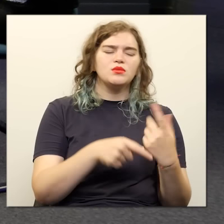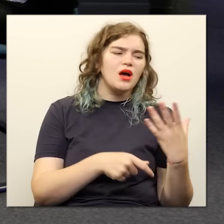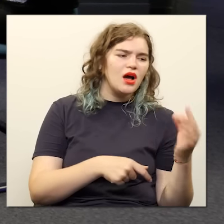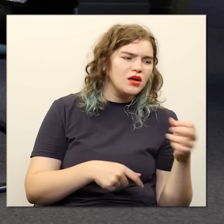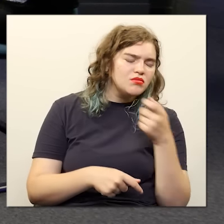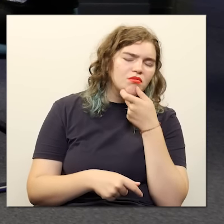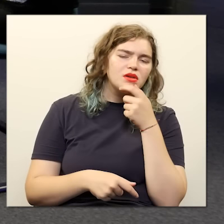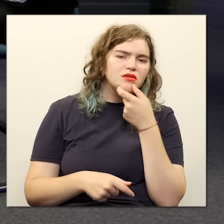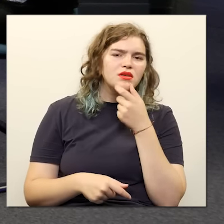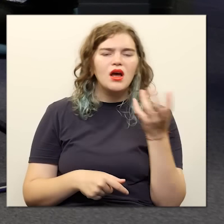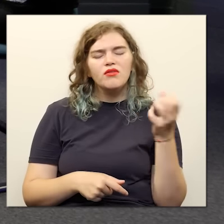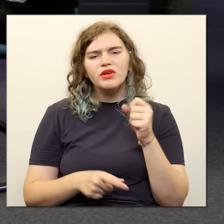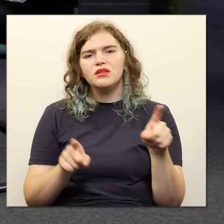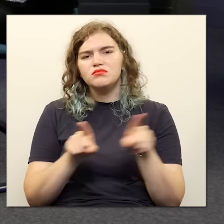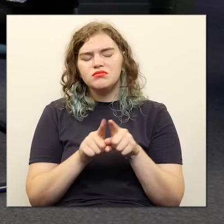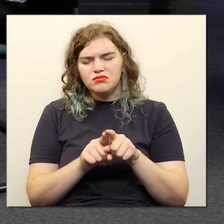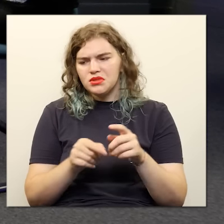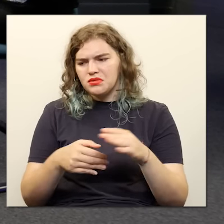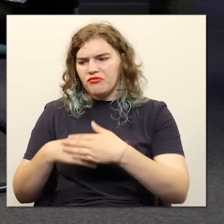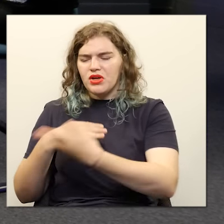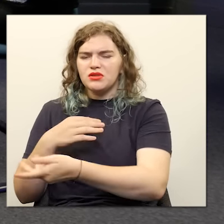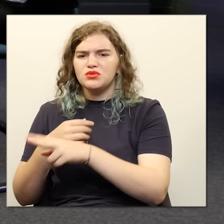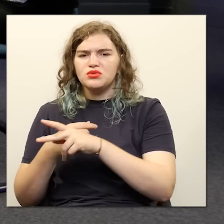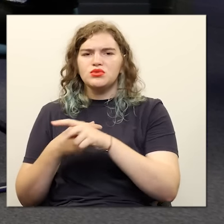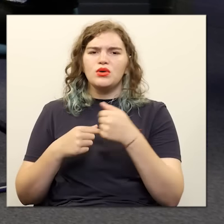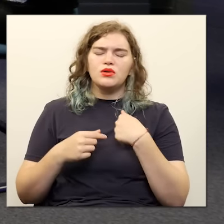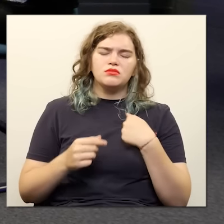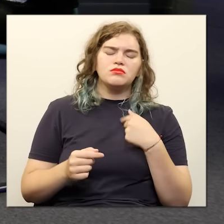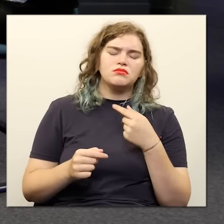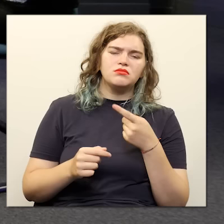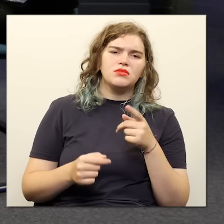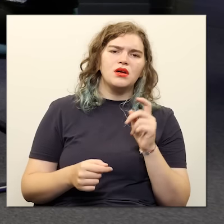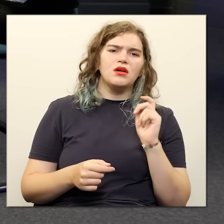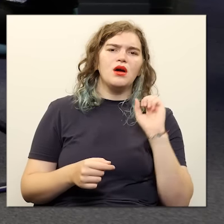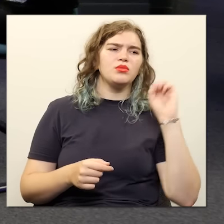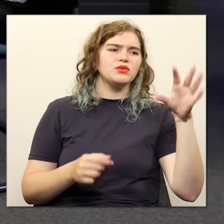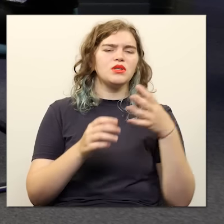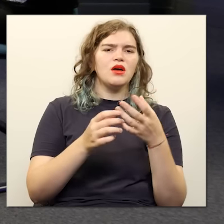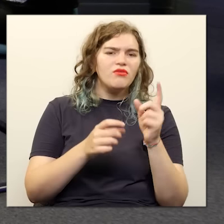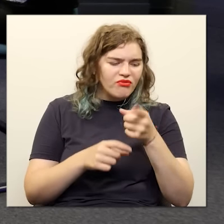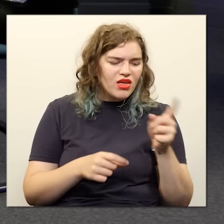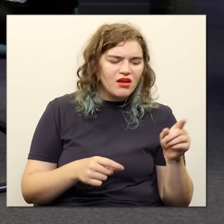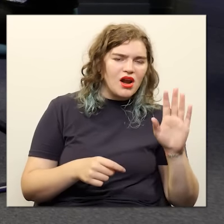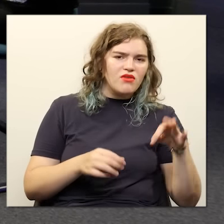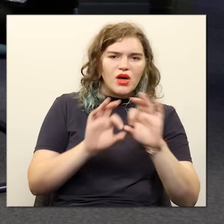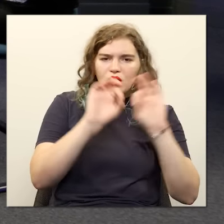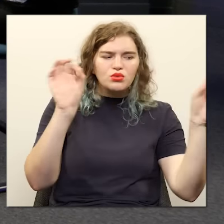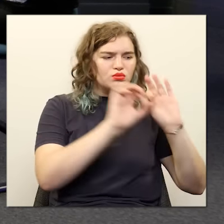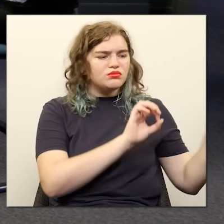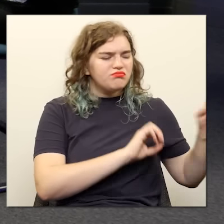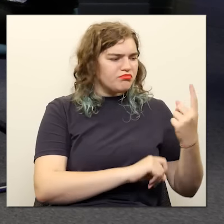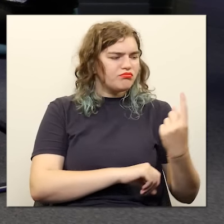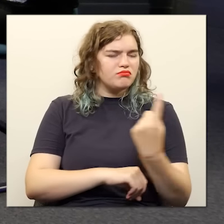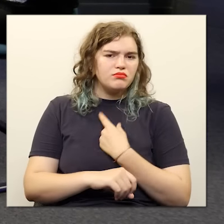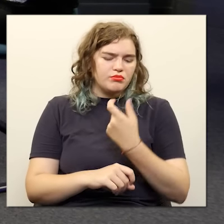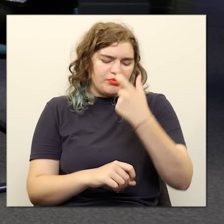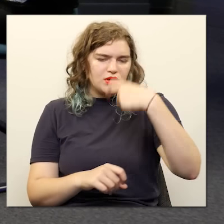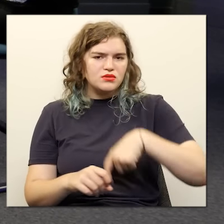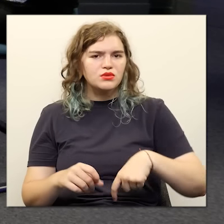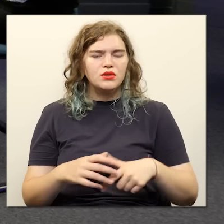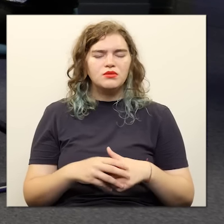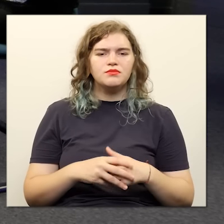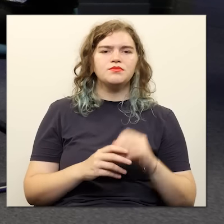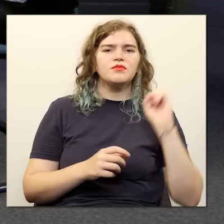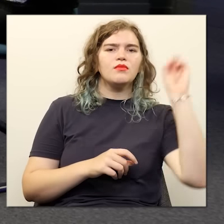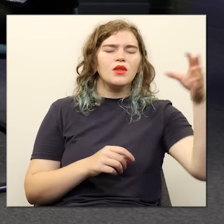După aia altă bătrână a venit tot vecină cu noi, soră de-a noastră, și au pus pe altă rudă. Deci fiecare avea ruda ei. Au